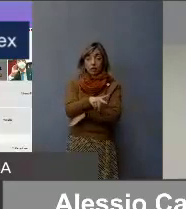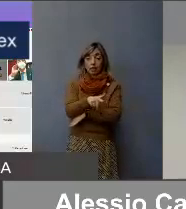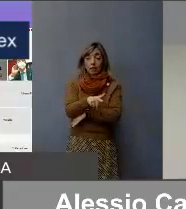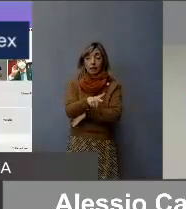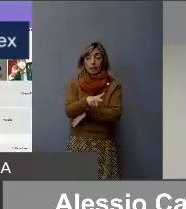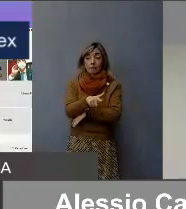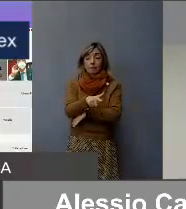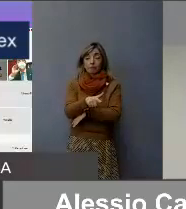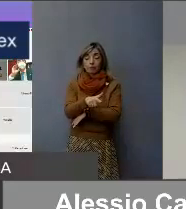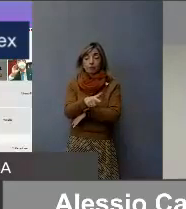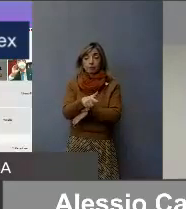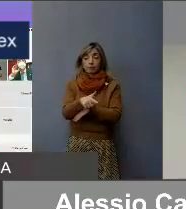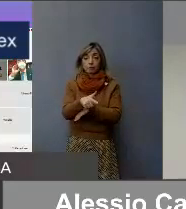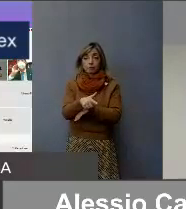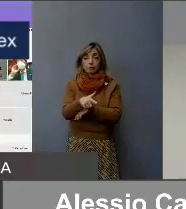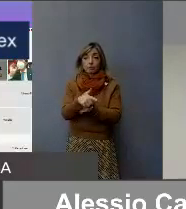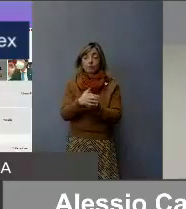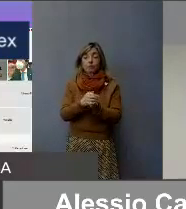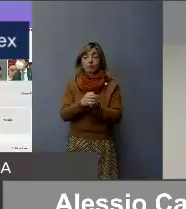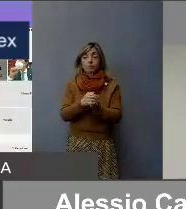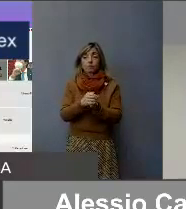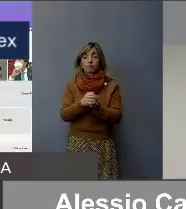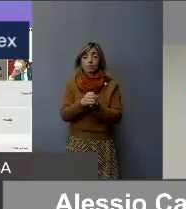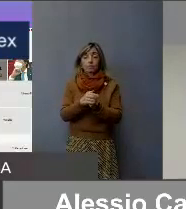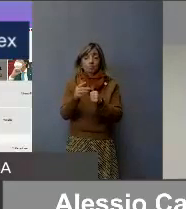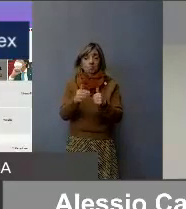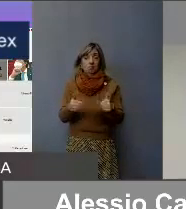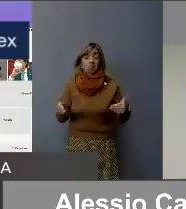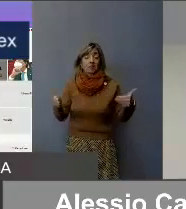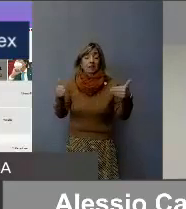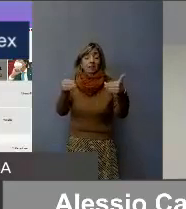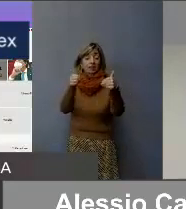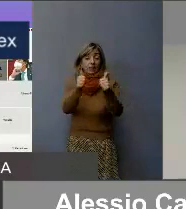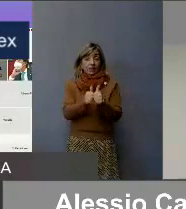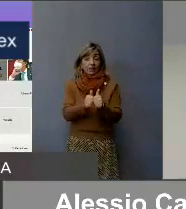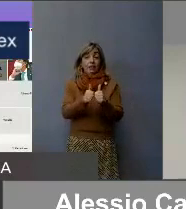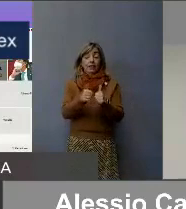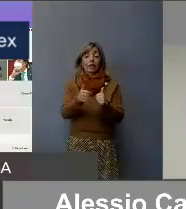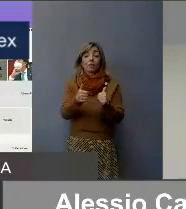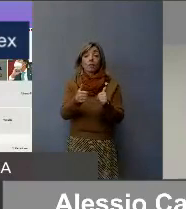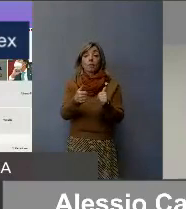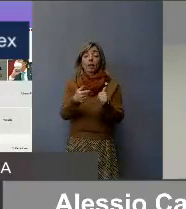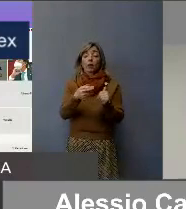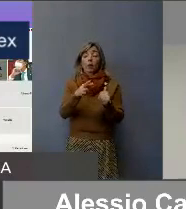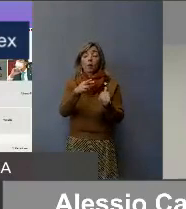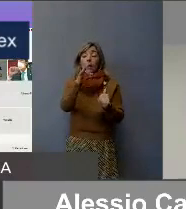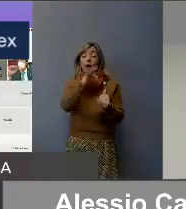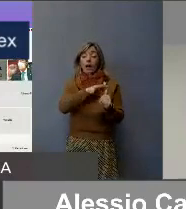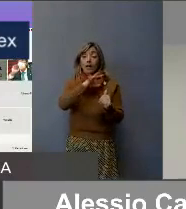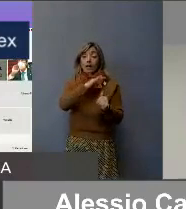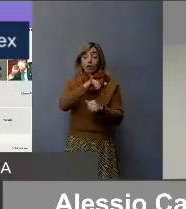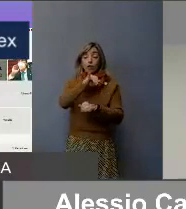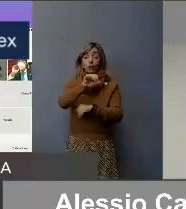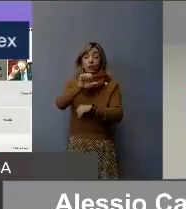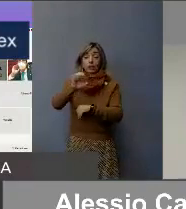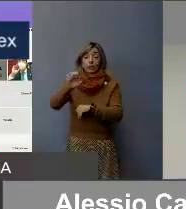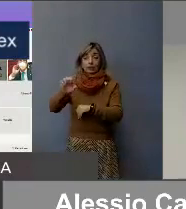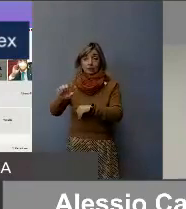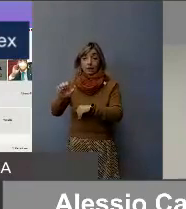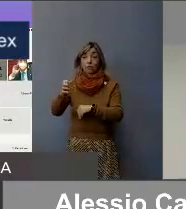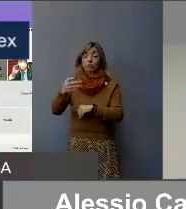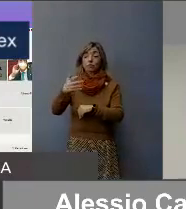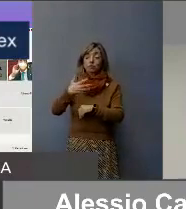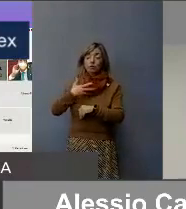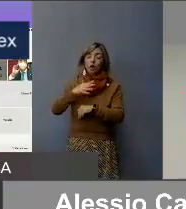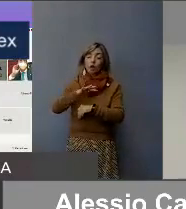accanto al pra mito del reddito de lise altri titoli strettamente legate alle problematiche della famiglia cioè